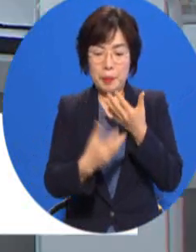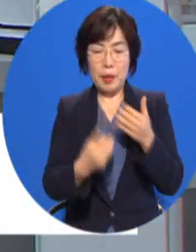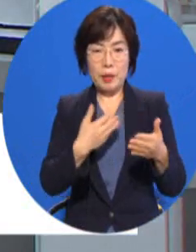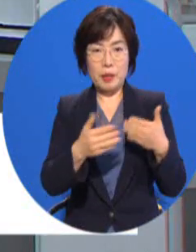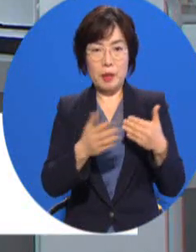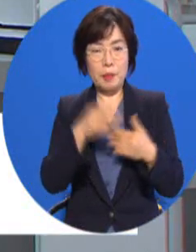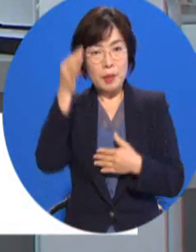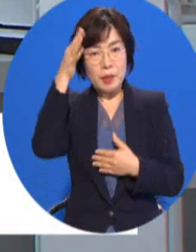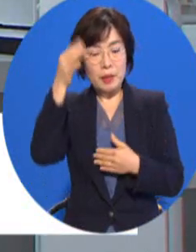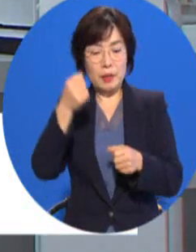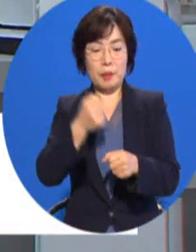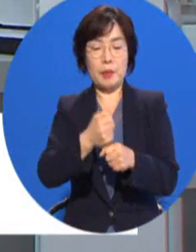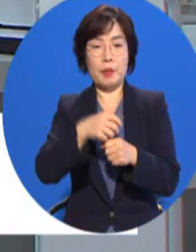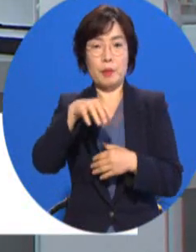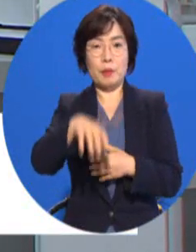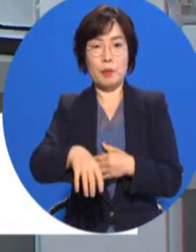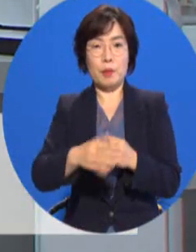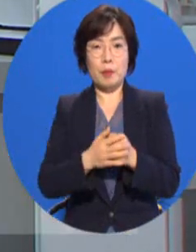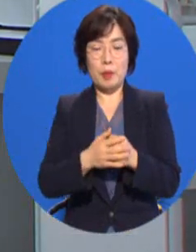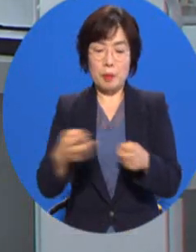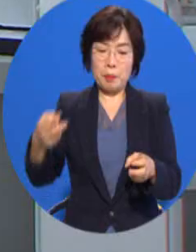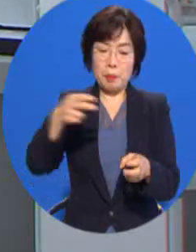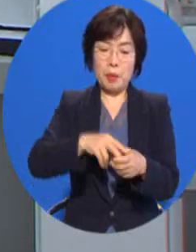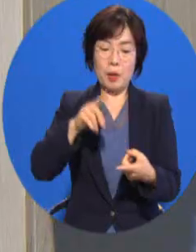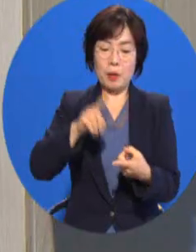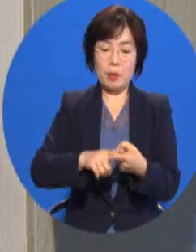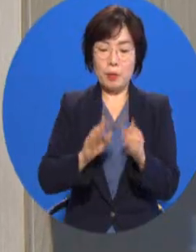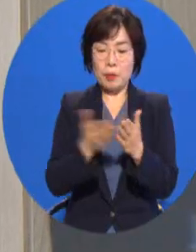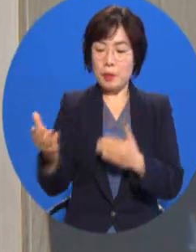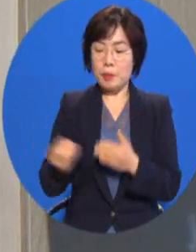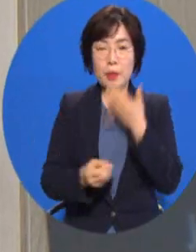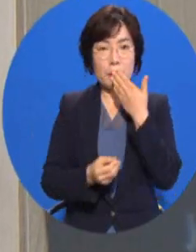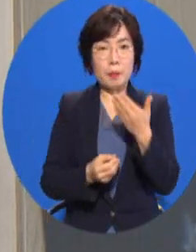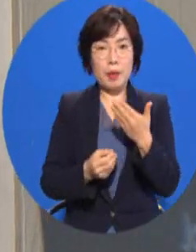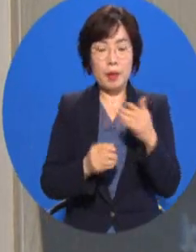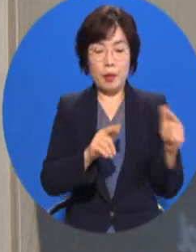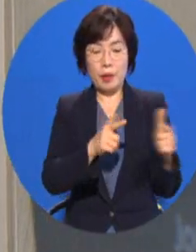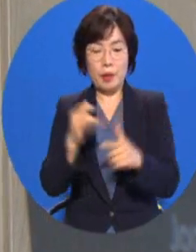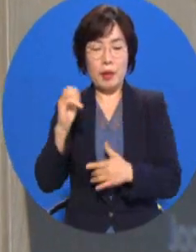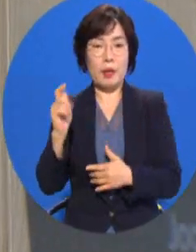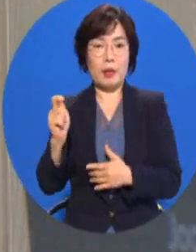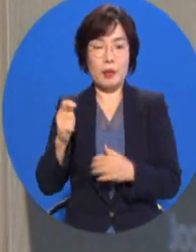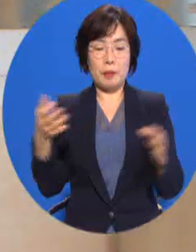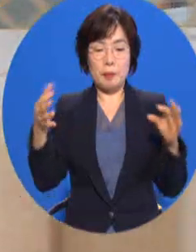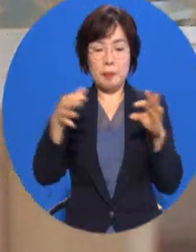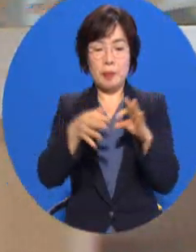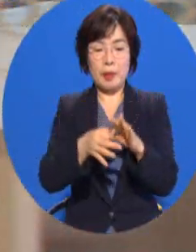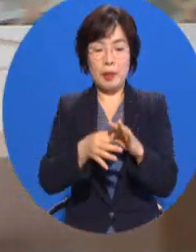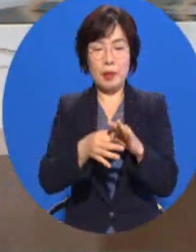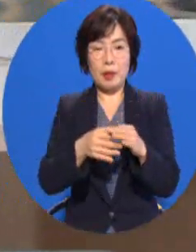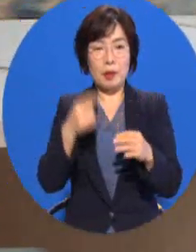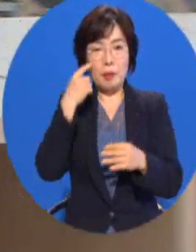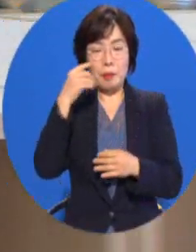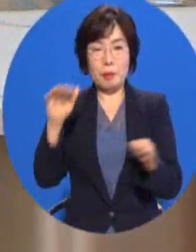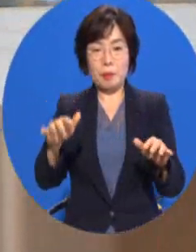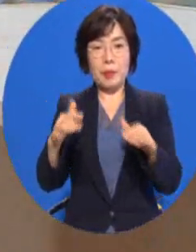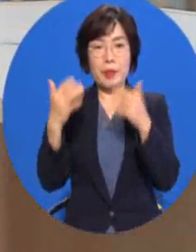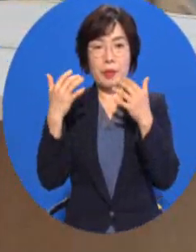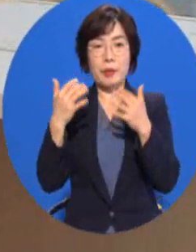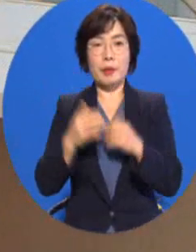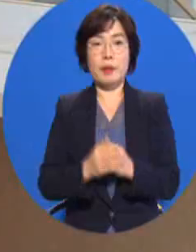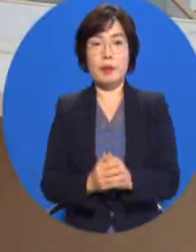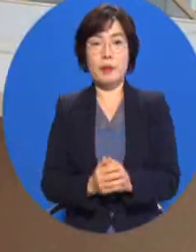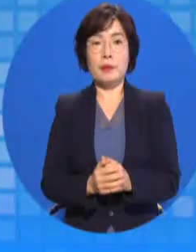있는 상상 창작소, 차량에 승차한 채 책을 대출할 수 있는 시스템 등의 다양한 IT 기술이 접목돼 주목을 받고 있습니다.